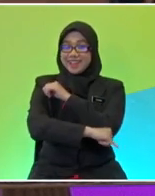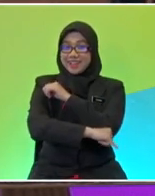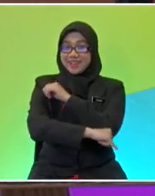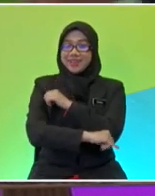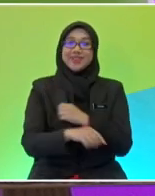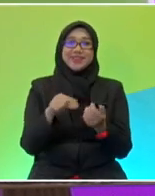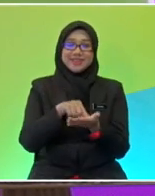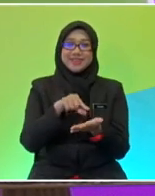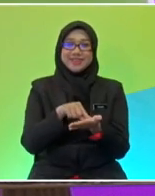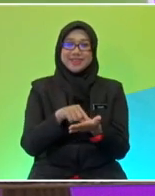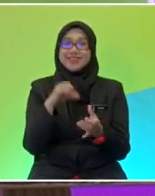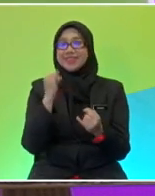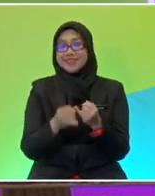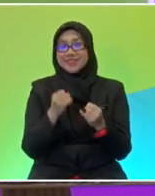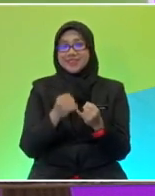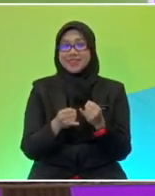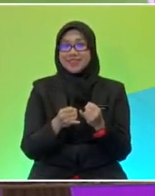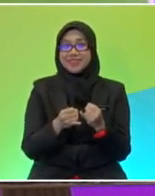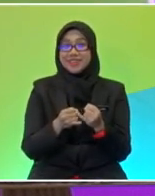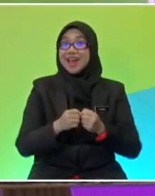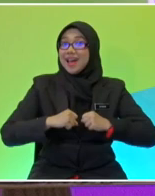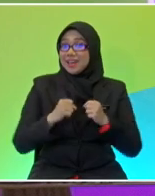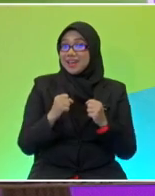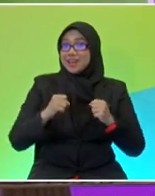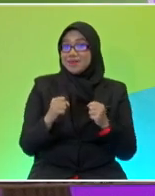dan akhirnya Apa itu tinggal